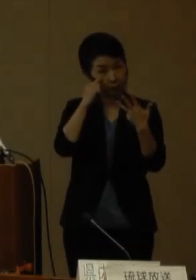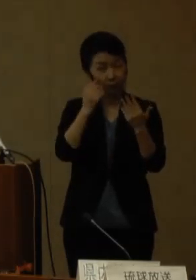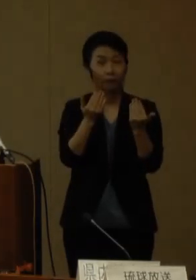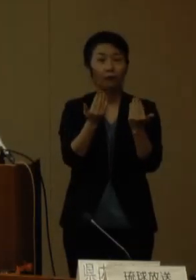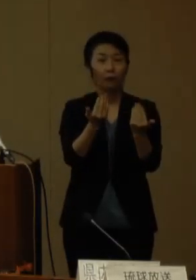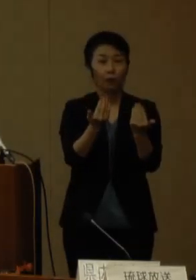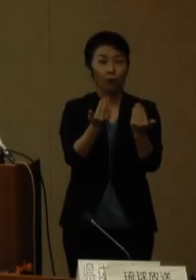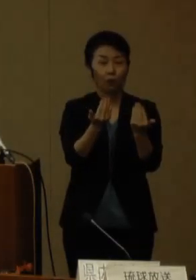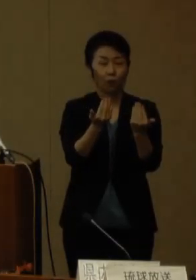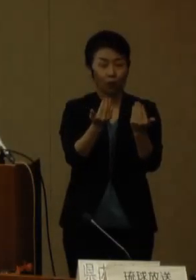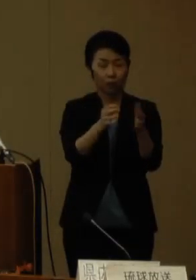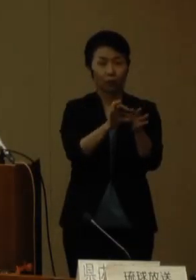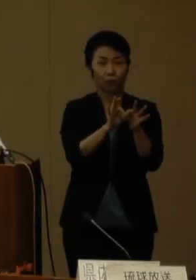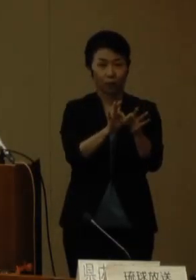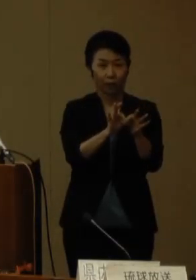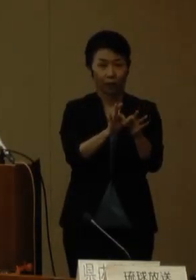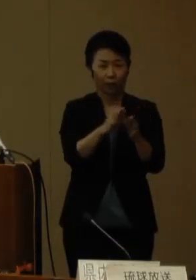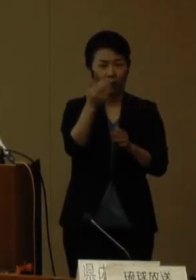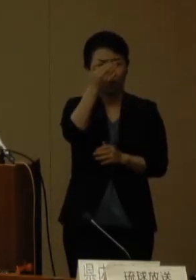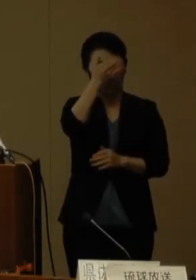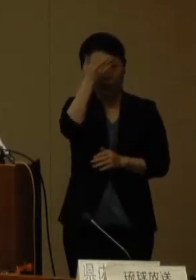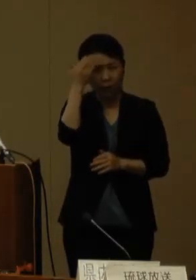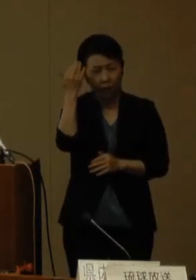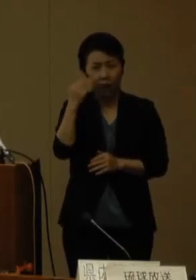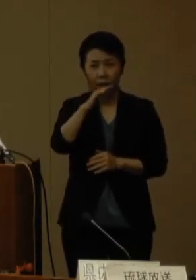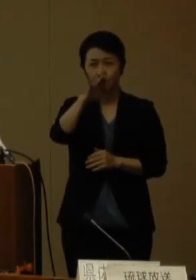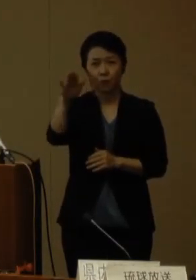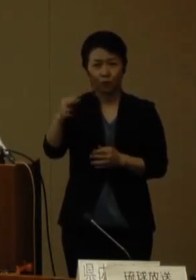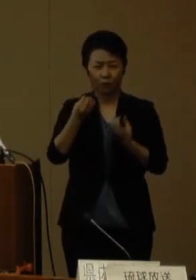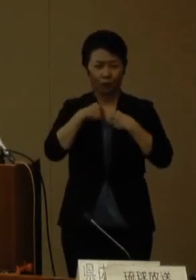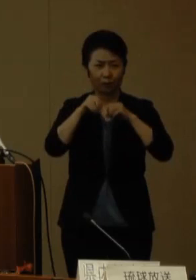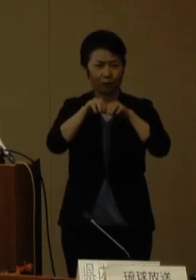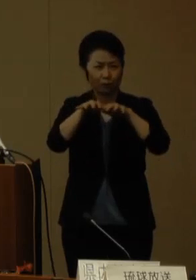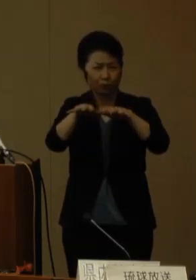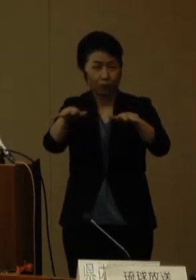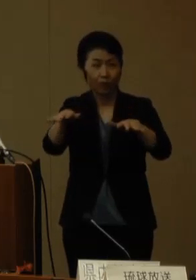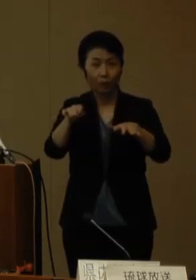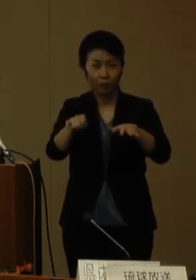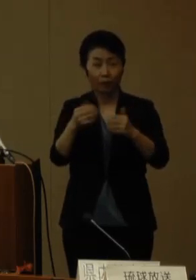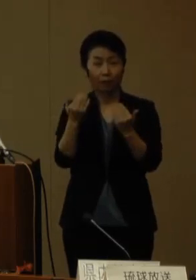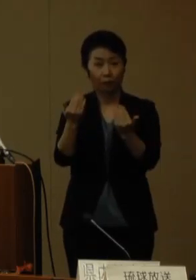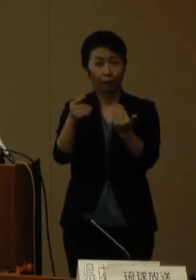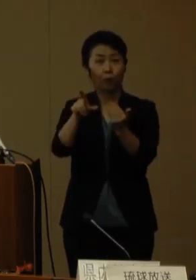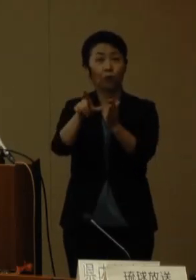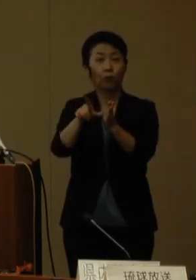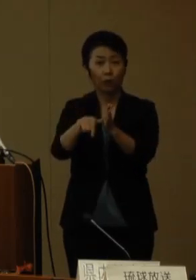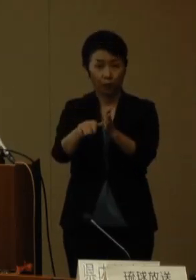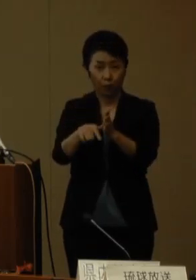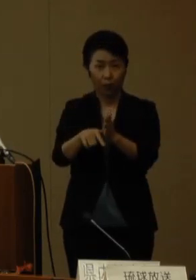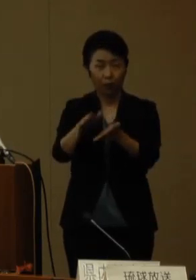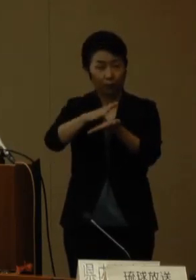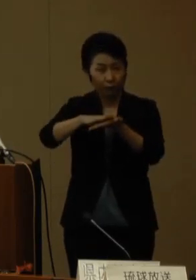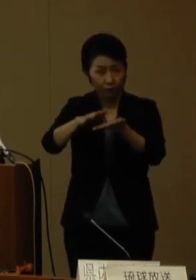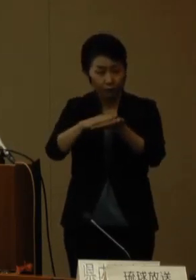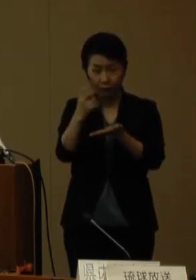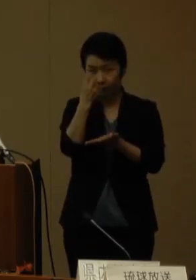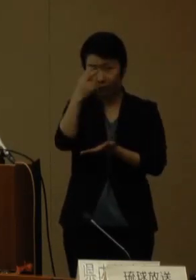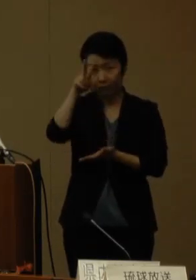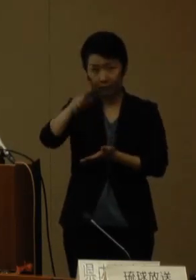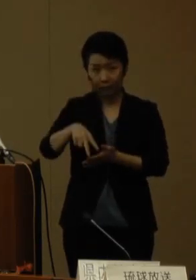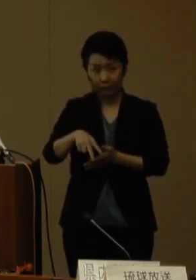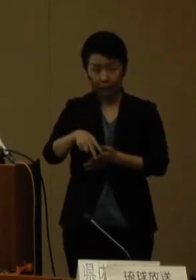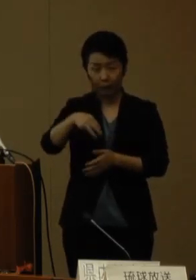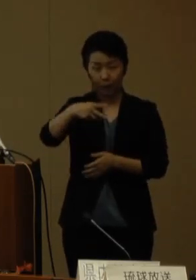要請です。若い世代の感染例が増えてきています。学校においても、衛生管理マニュアルなどに基